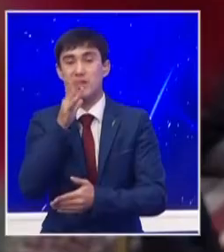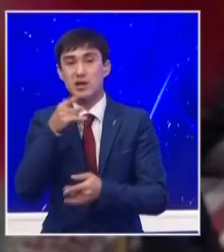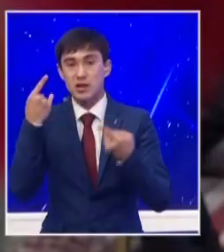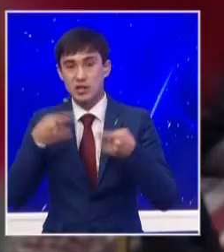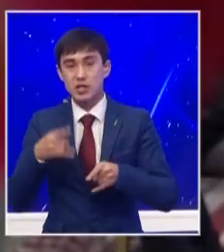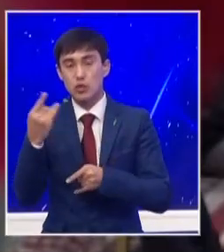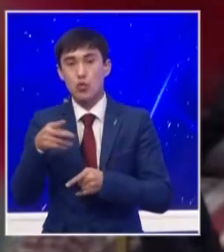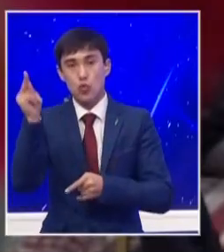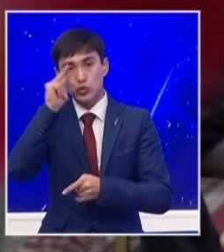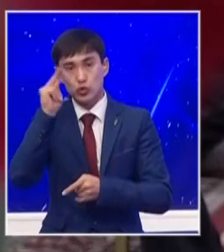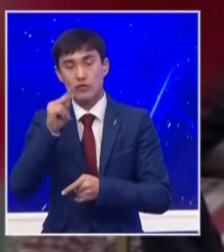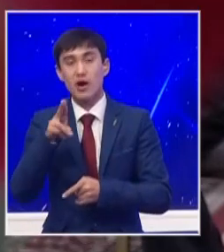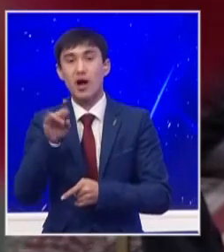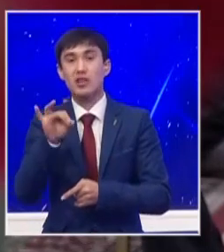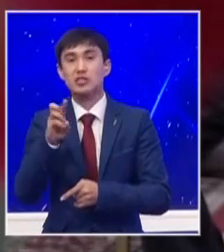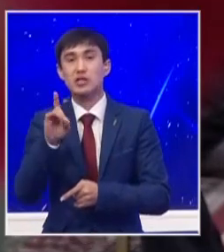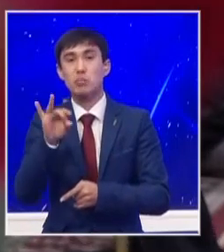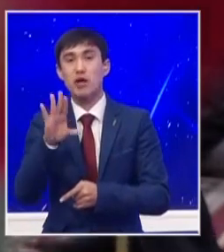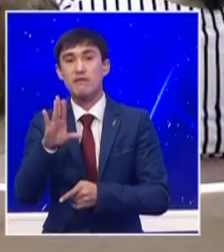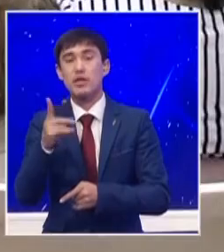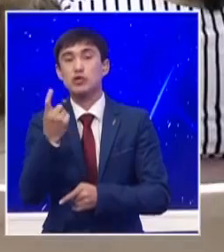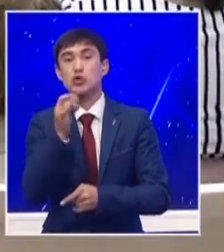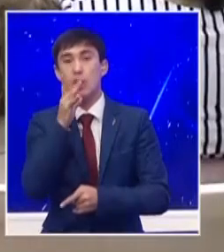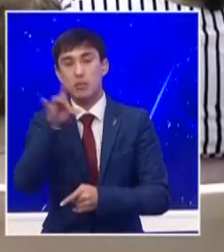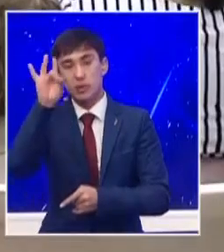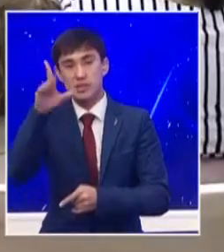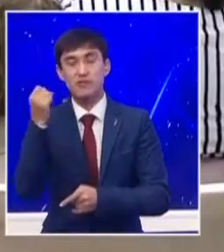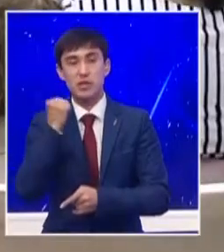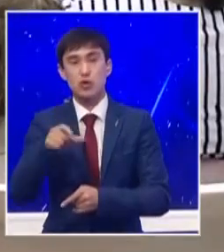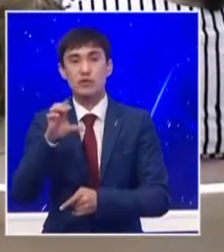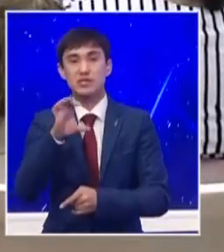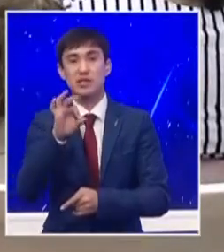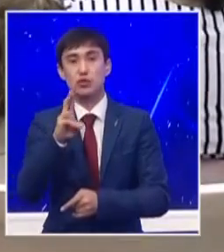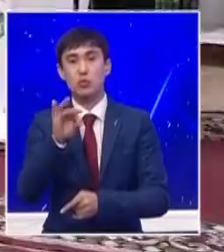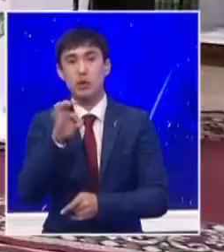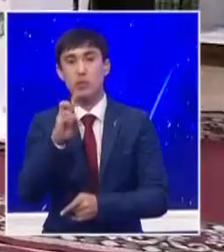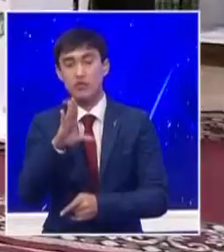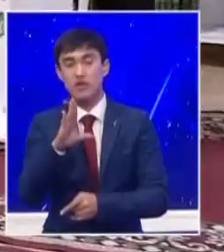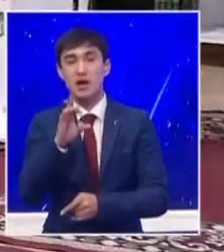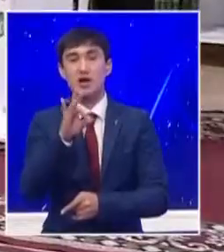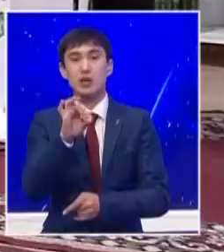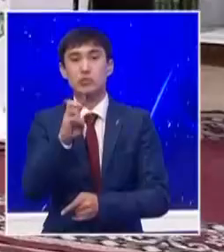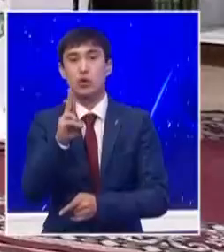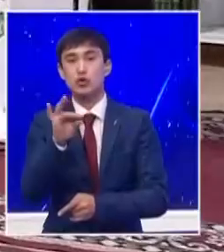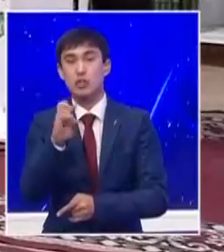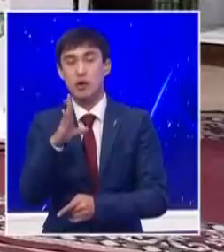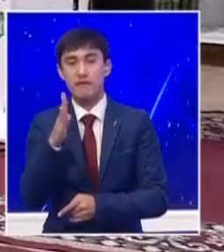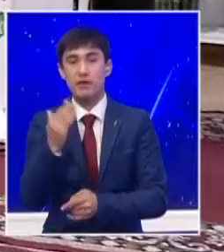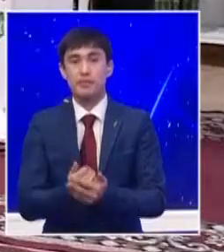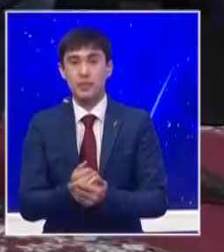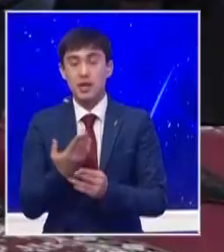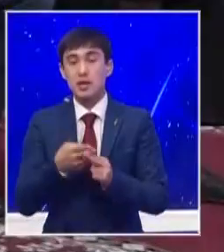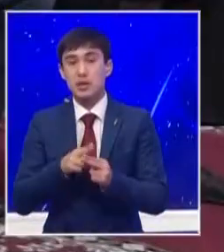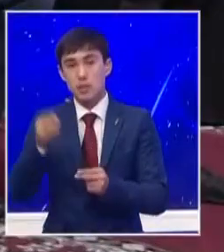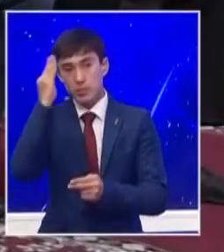знаменитого учёного каныша Сатпаева и столетия прославленных героев садата Нурмагамбетова и рахм кошкарбаева Кроме